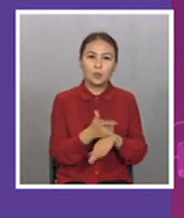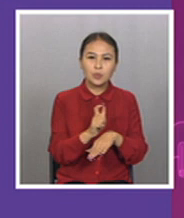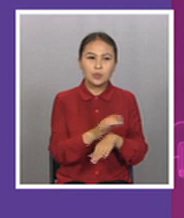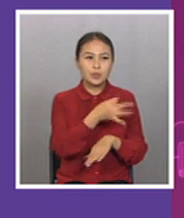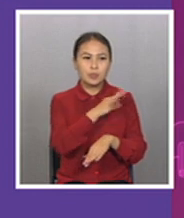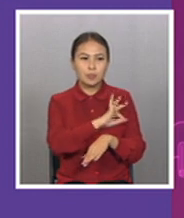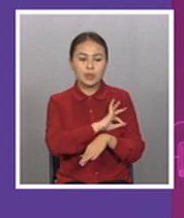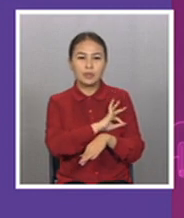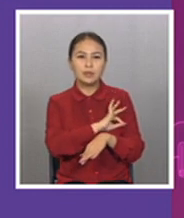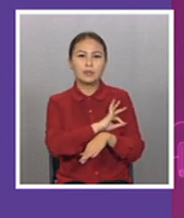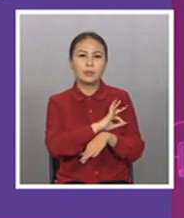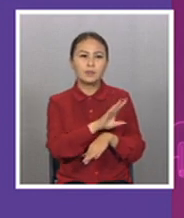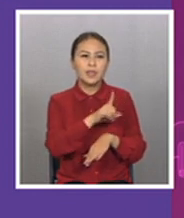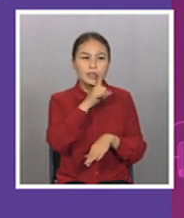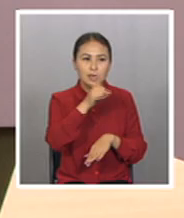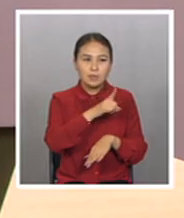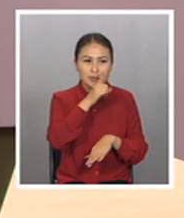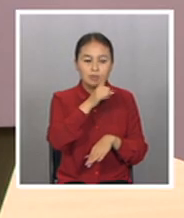балаларға өте пайдалы.